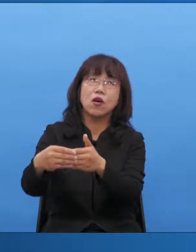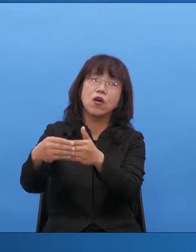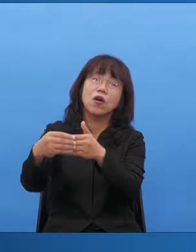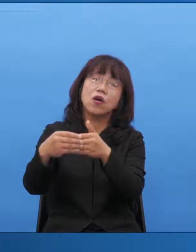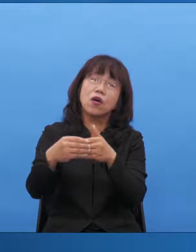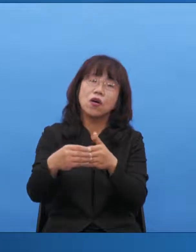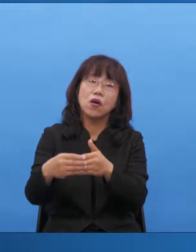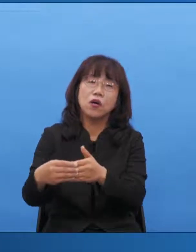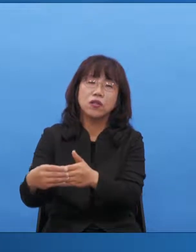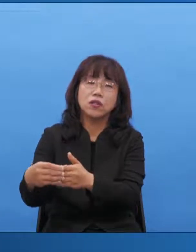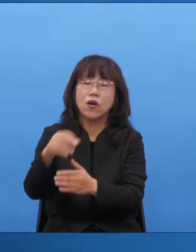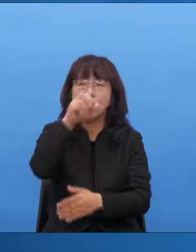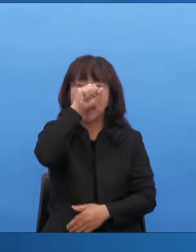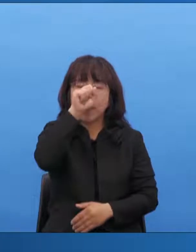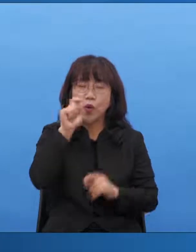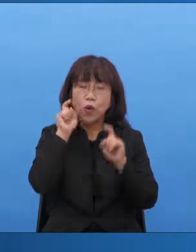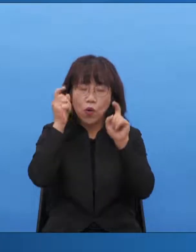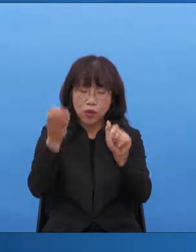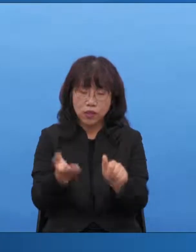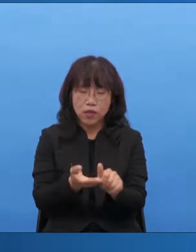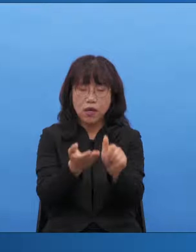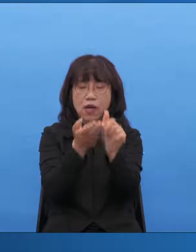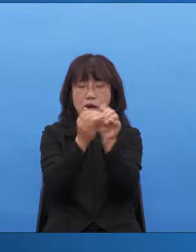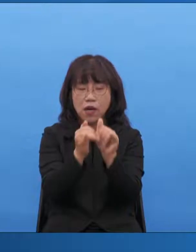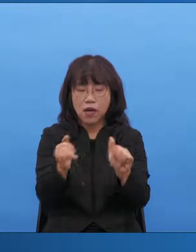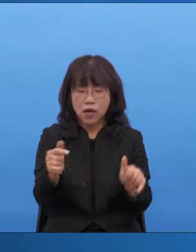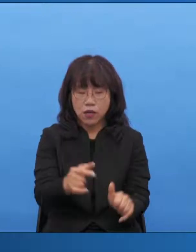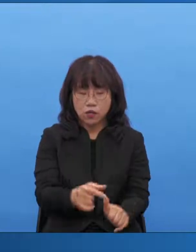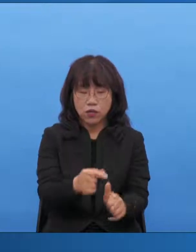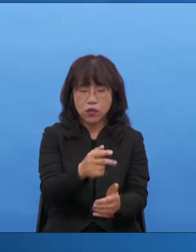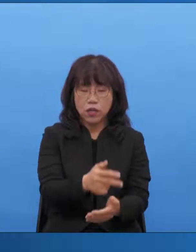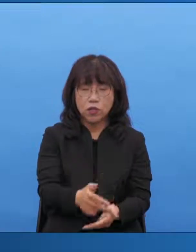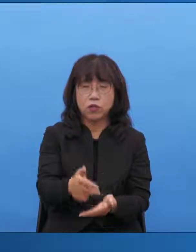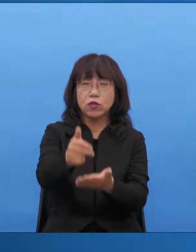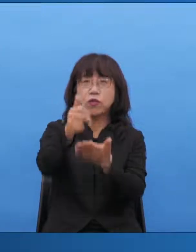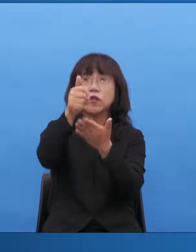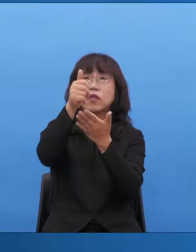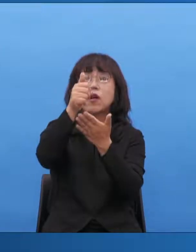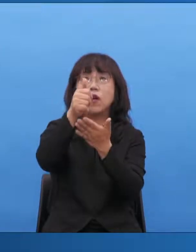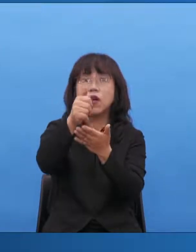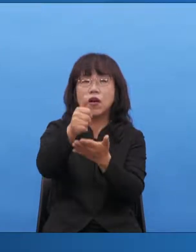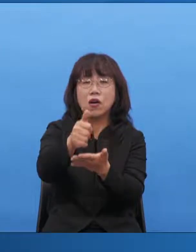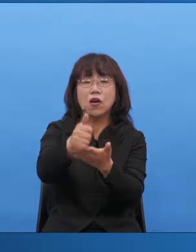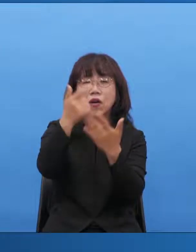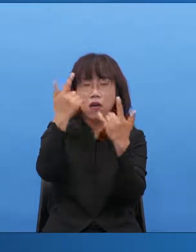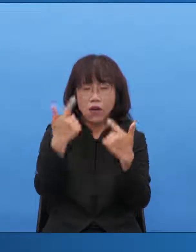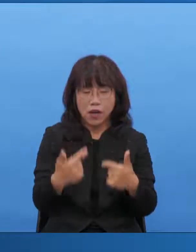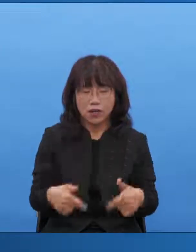목자 그새 주여